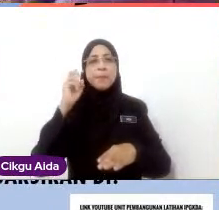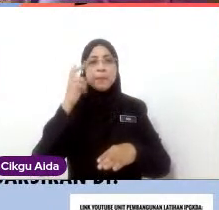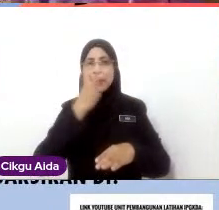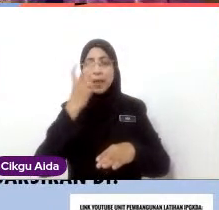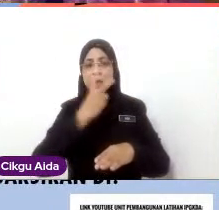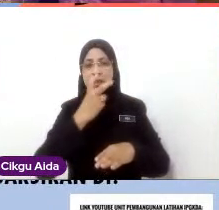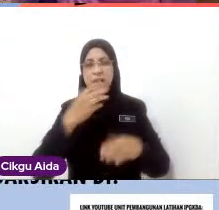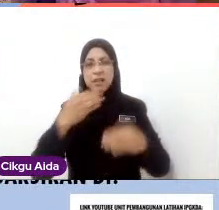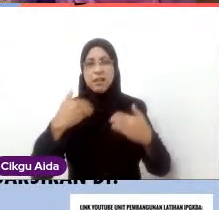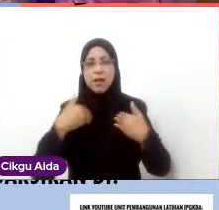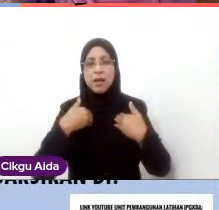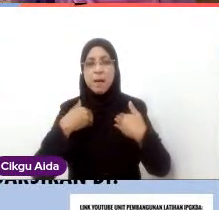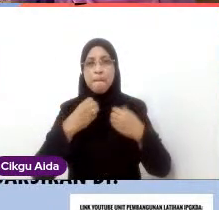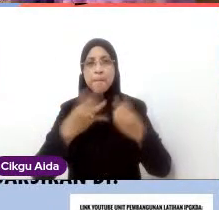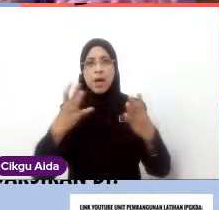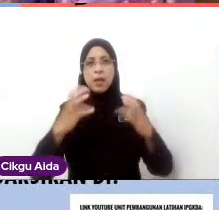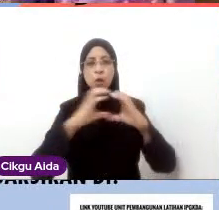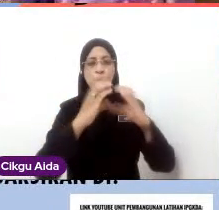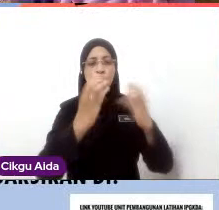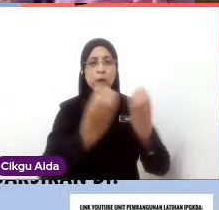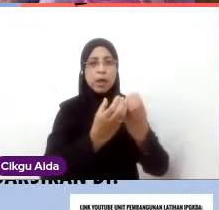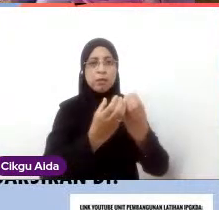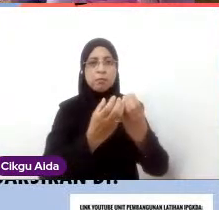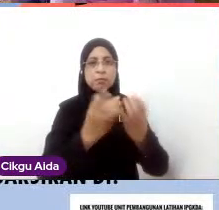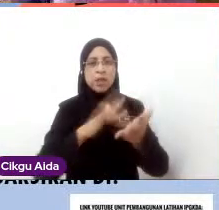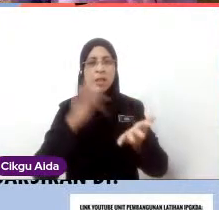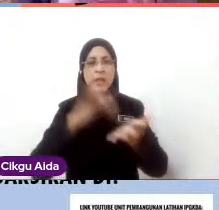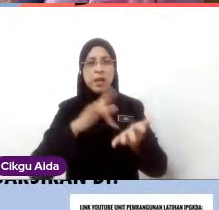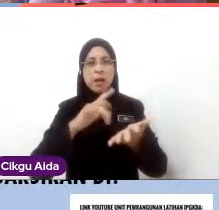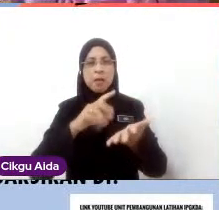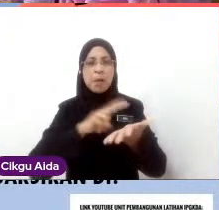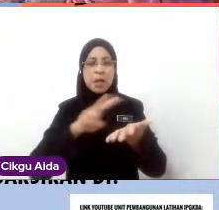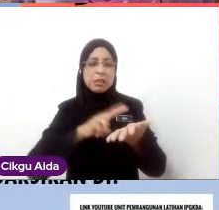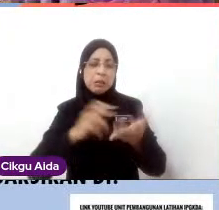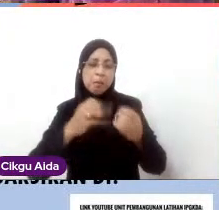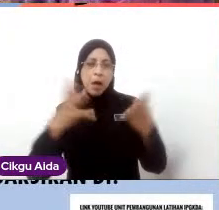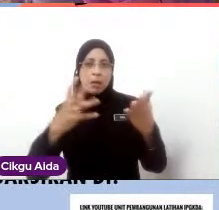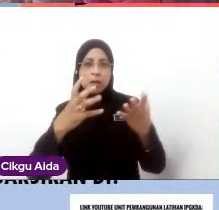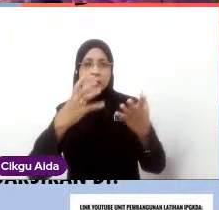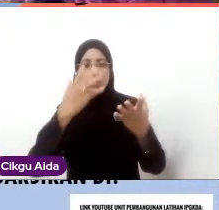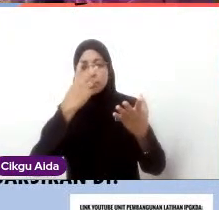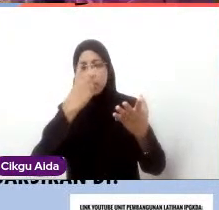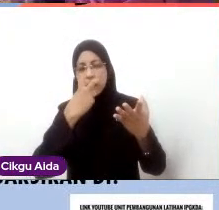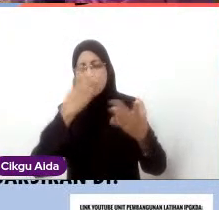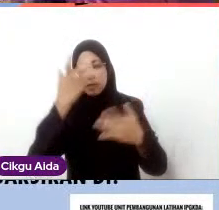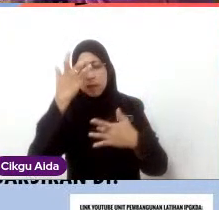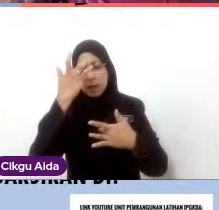ada banyak-banyak kategori. Kadang diorang baca banyak-banyak sikit sakit mata, raba mata berair,